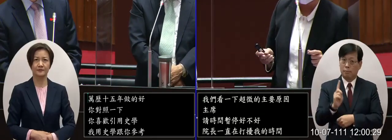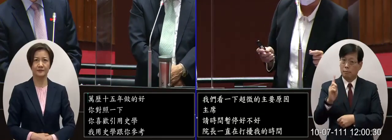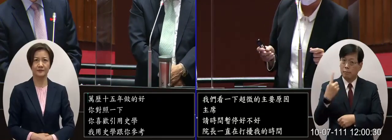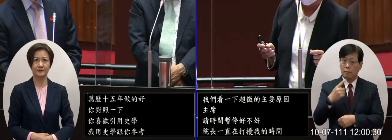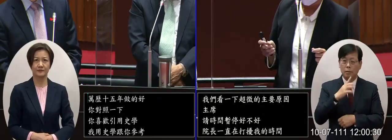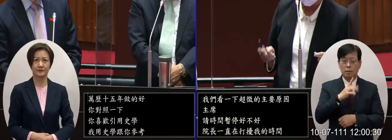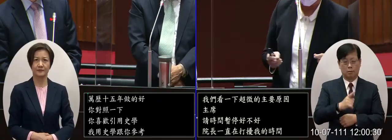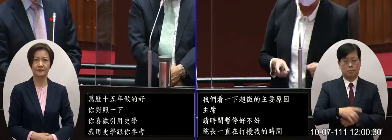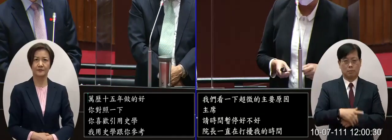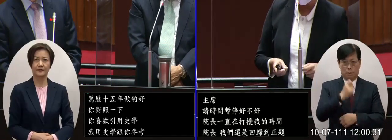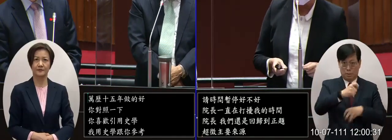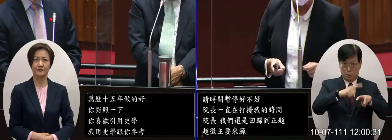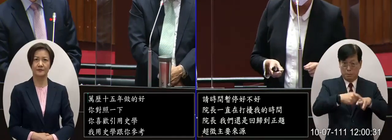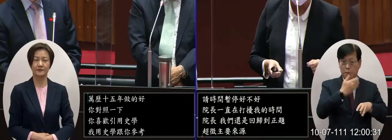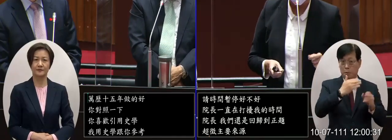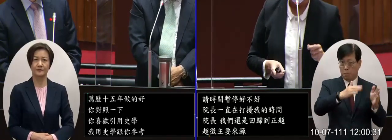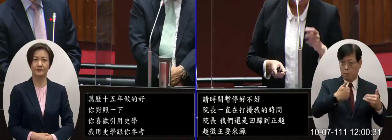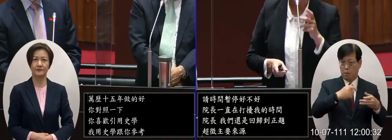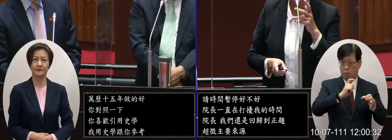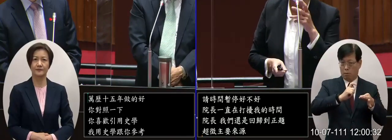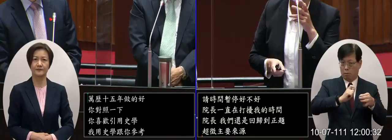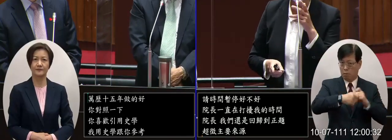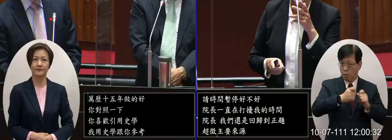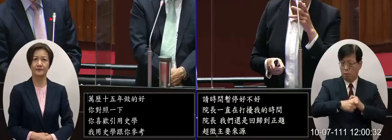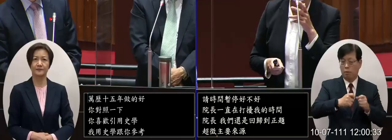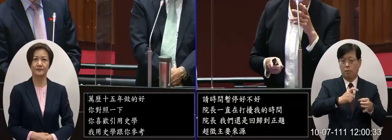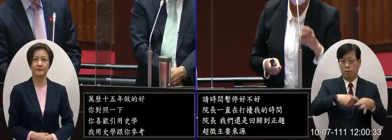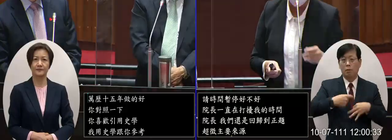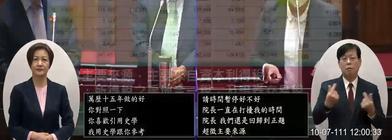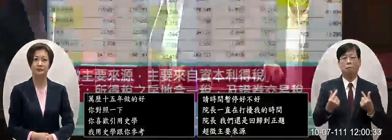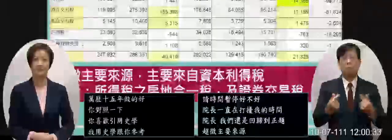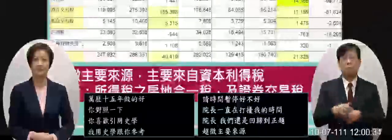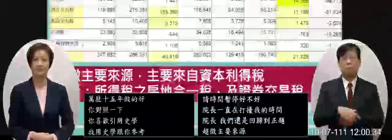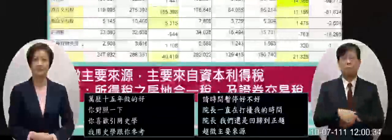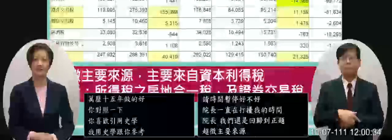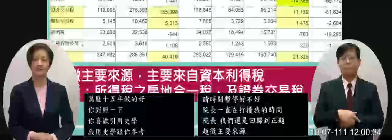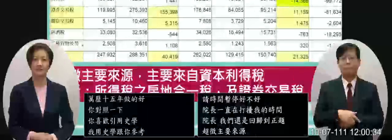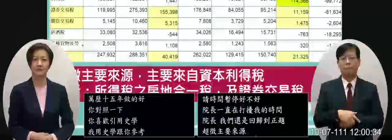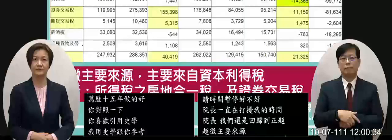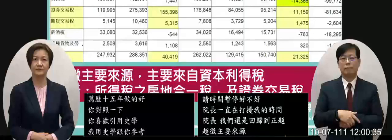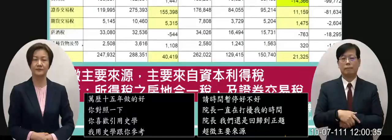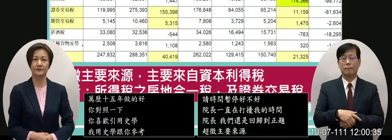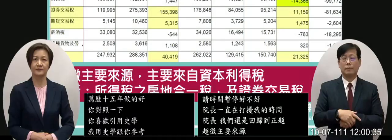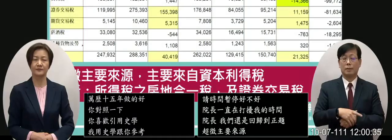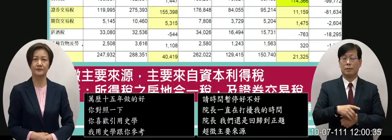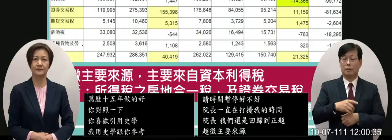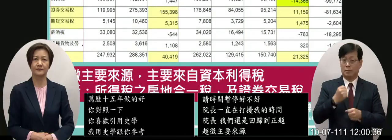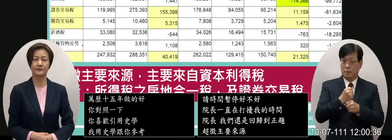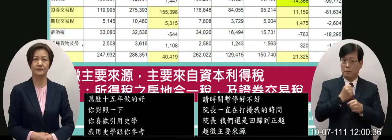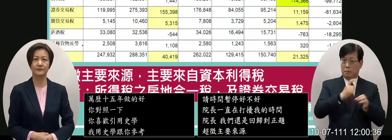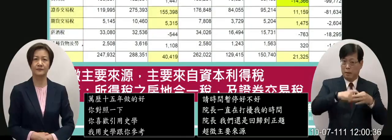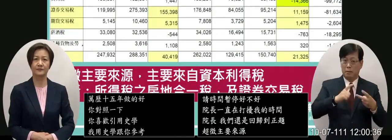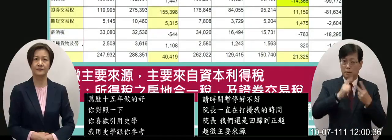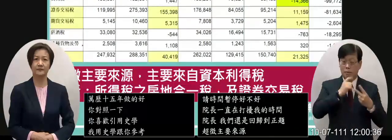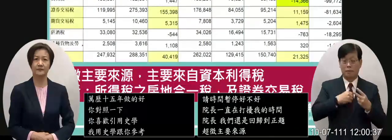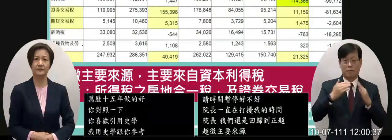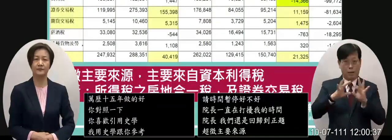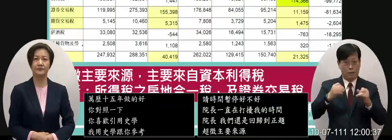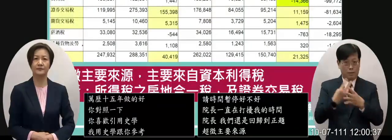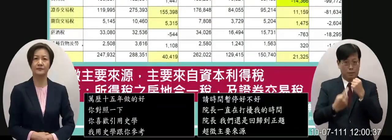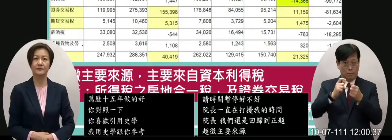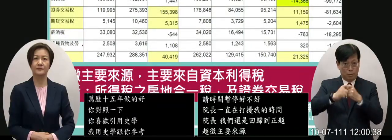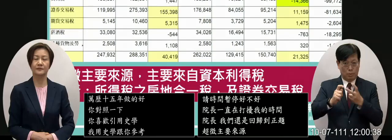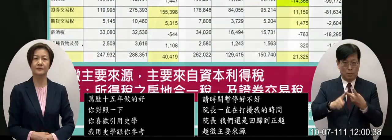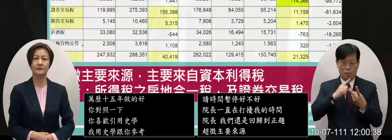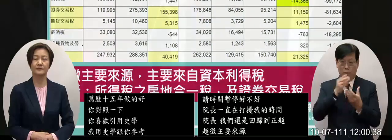于这个资本利得税，包括了这个所谓的所得税里头的房地合一税，还有证